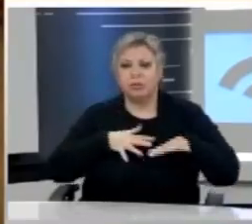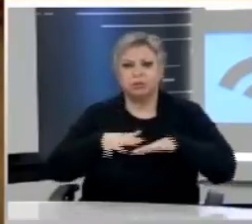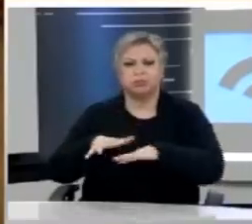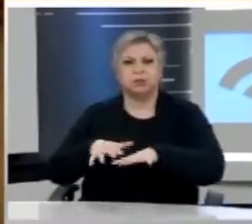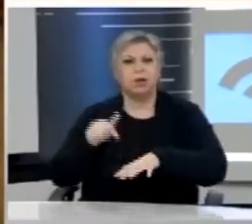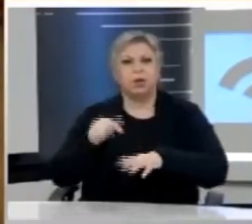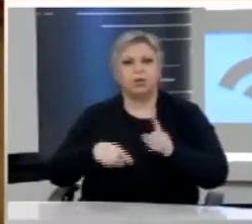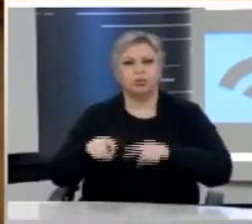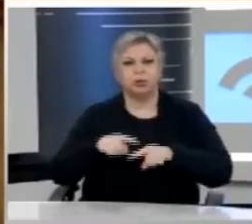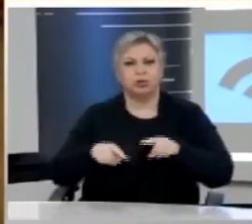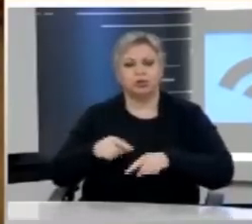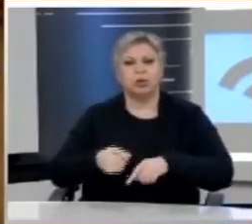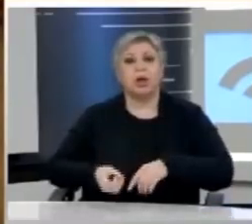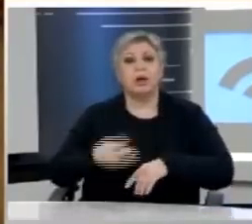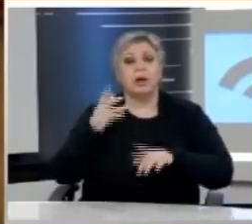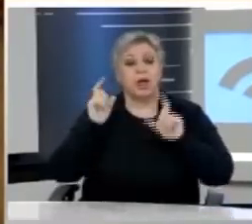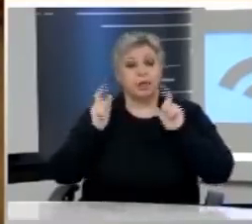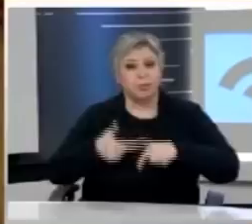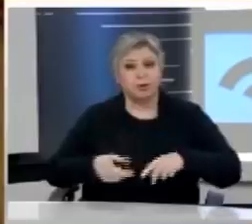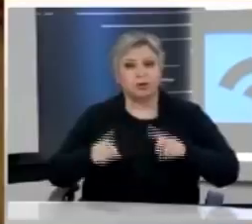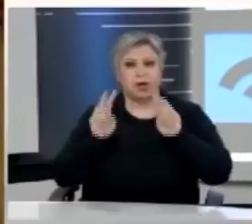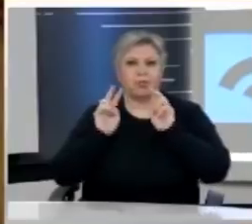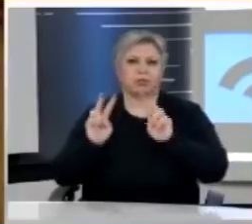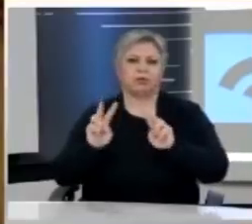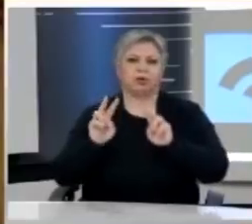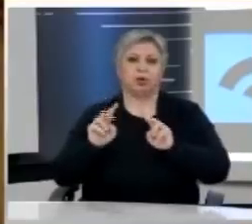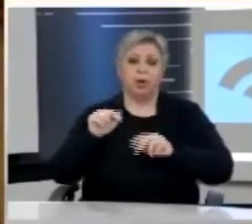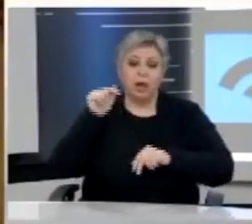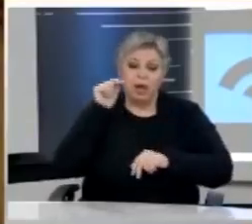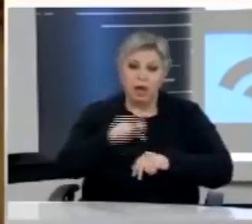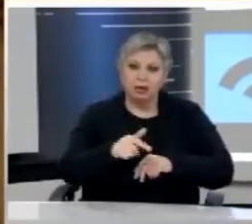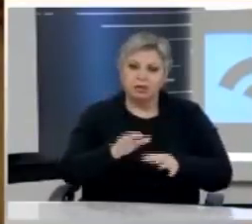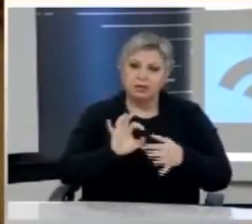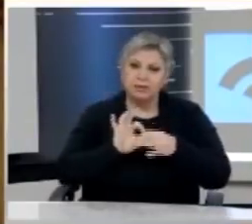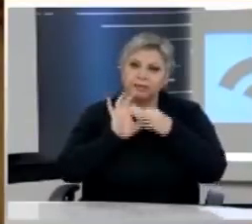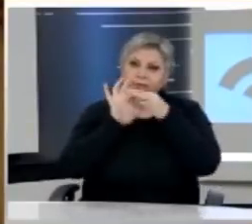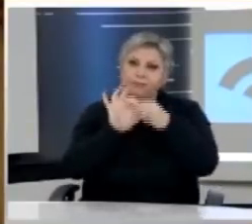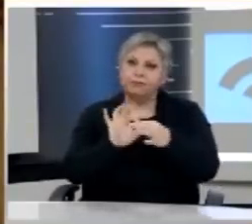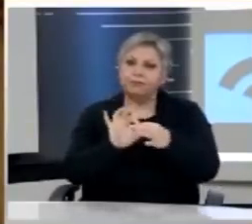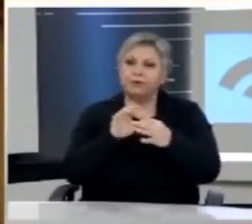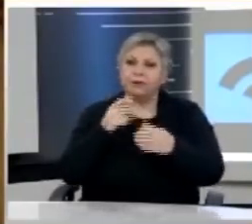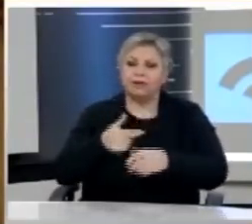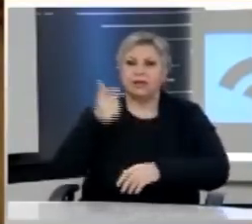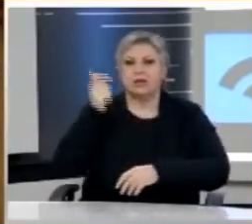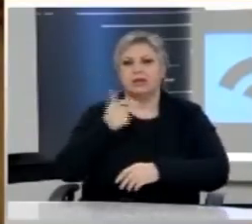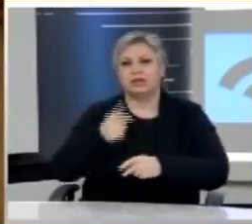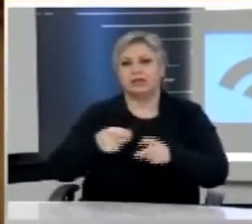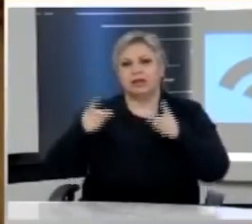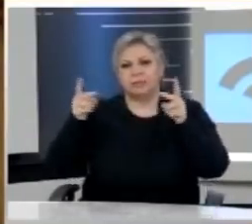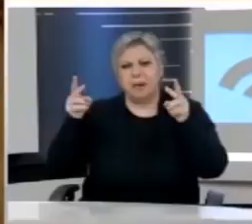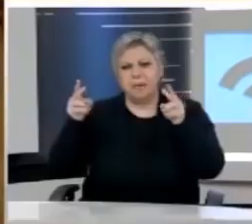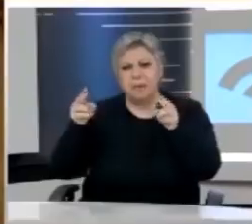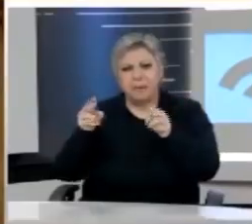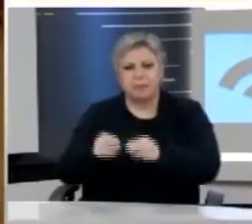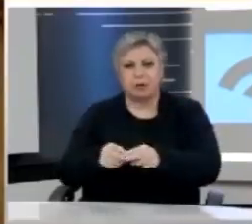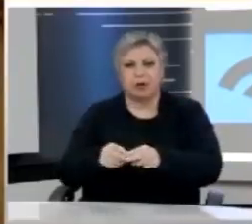ΠΑΣΟΚ και φέρατε αύξηση των ορίων συνταξιοδότησης και νέες μειώσεις στις συντάξεις. Μειώσατε κατά